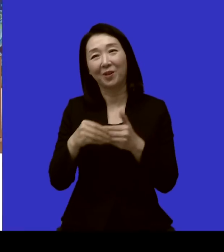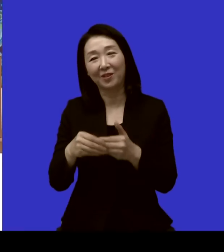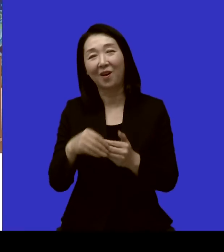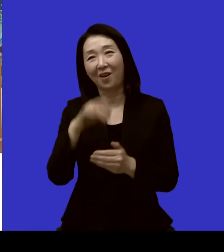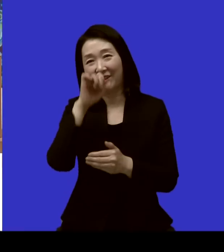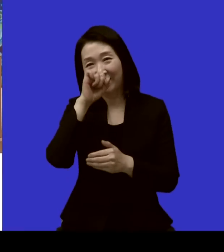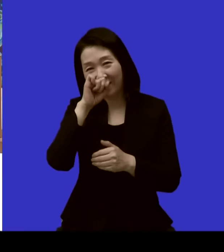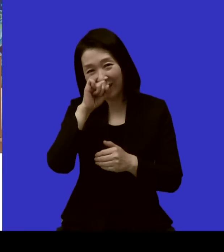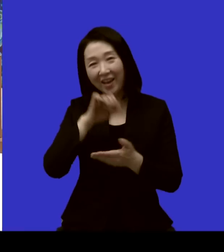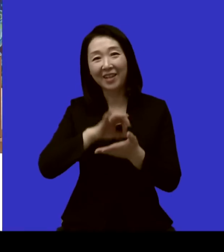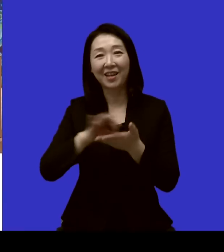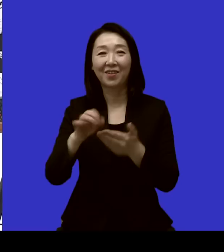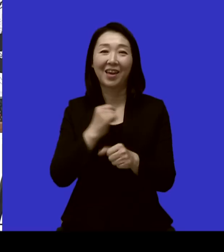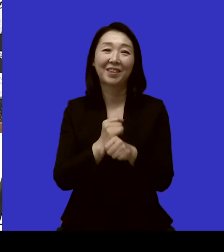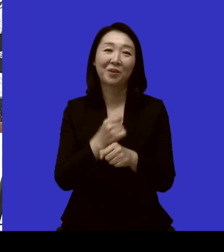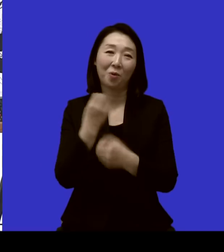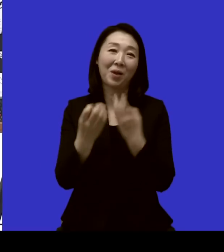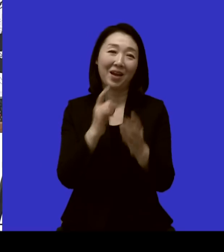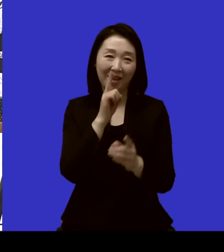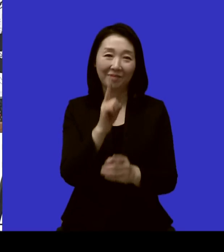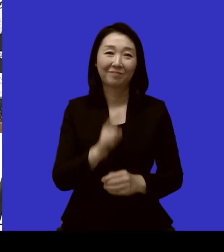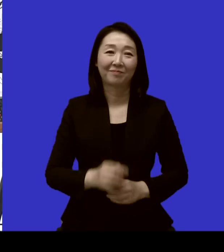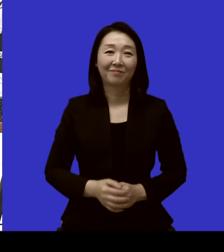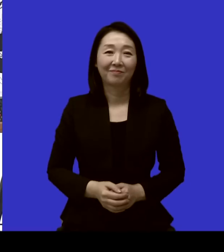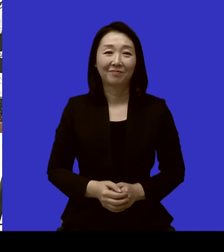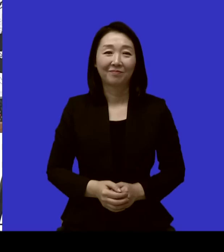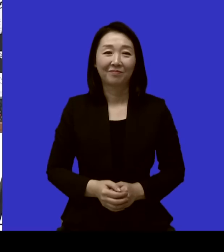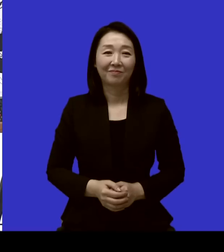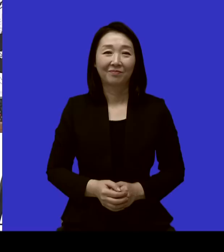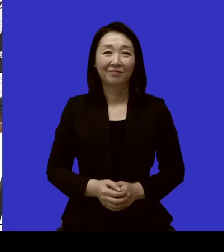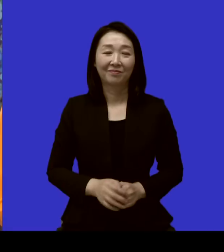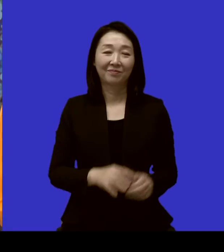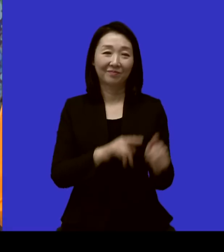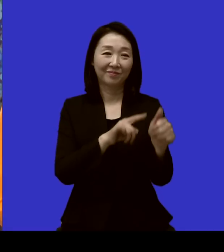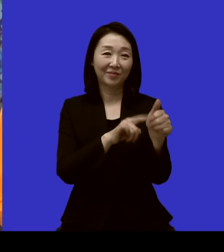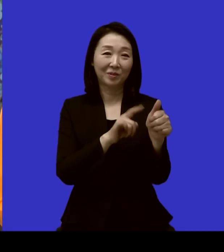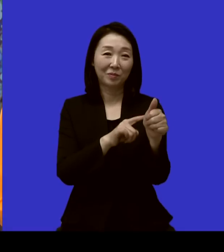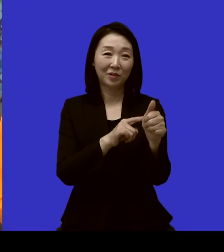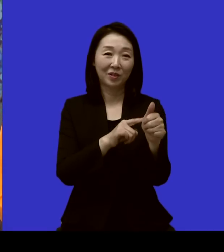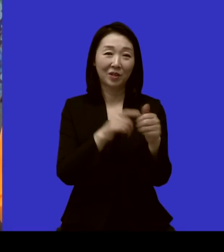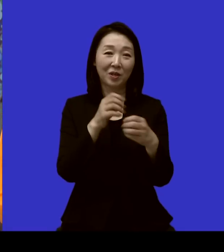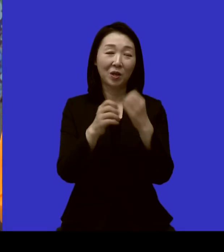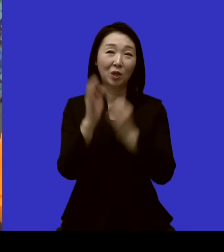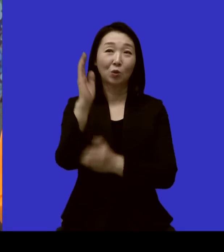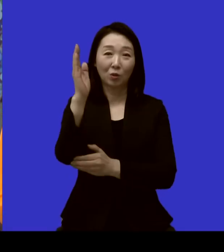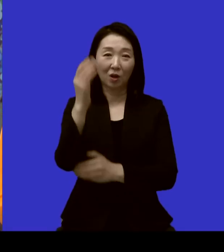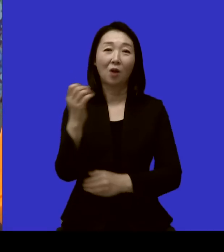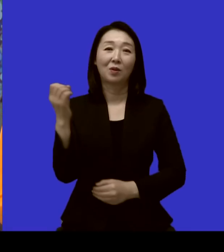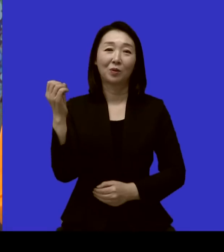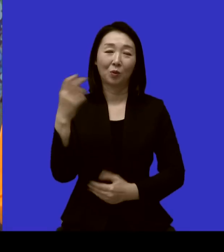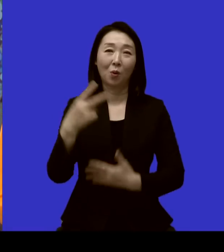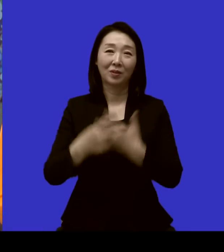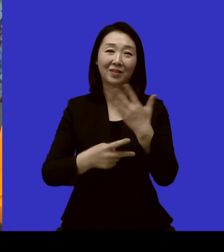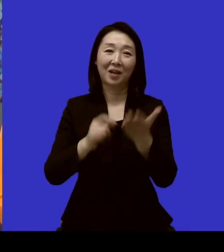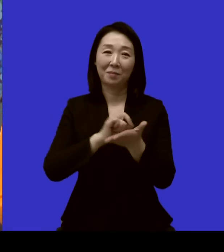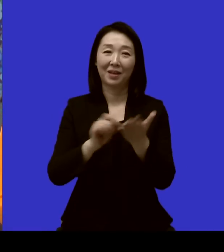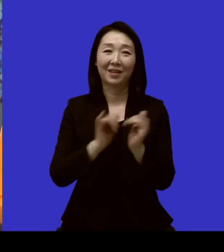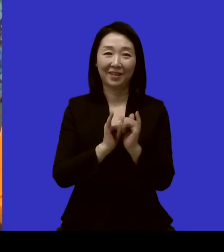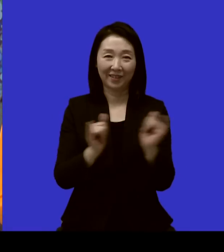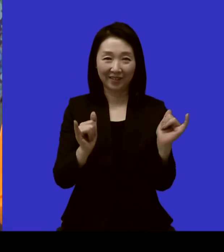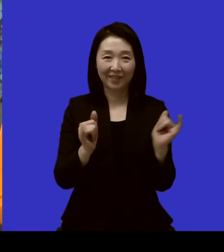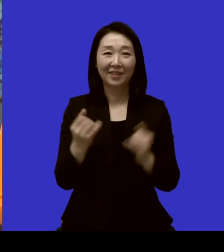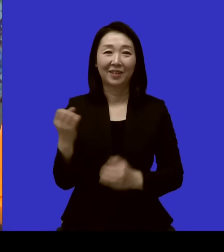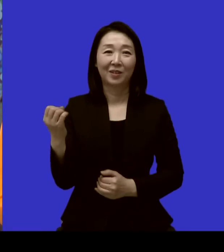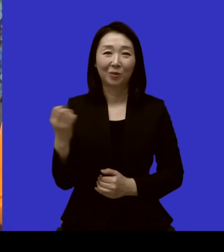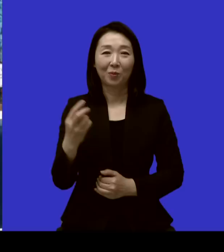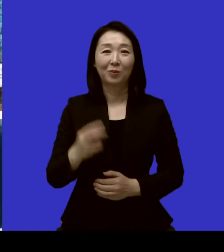이렇게 고백하는 그런 분입니다. 네. 그래서 그런지 몰라도요. 이분이 소설가, 그다음에 드라마 작가, 예.